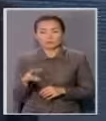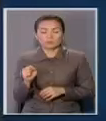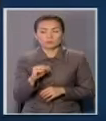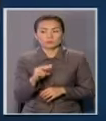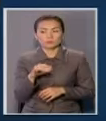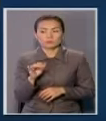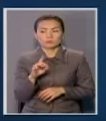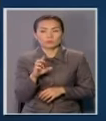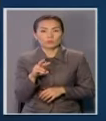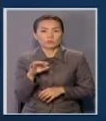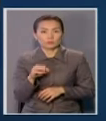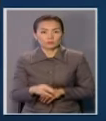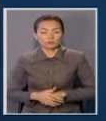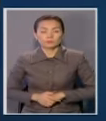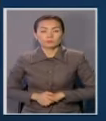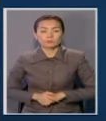Умаров